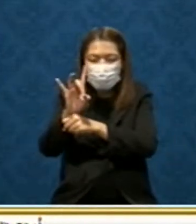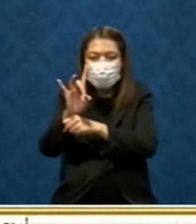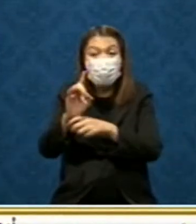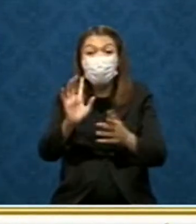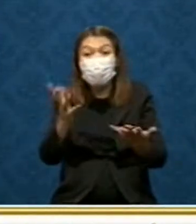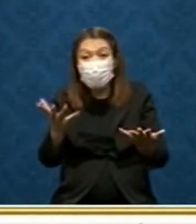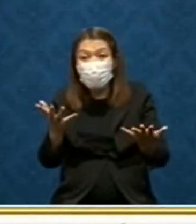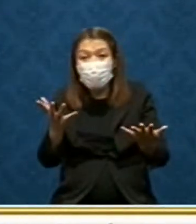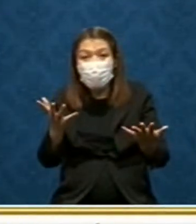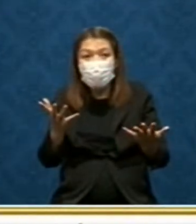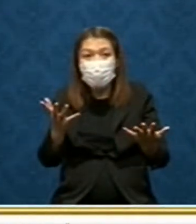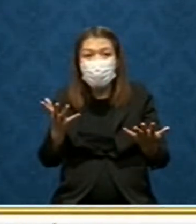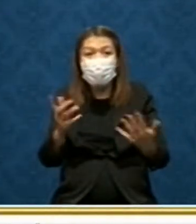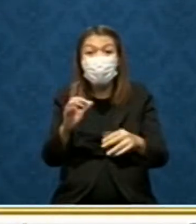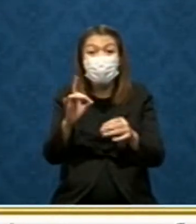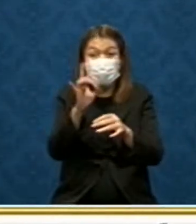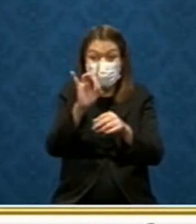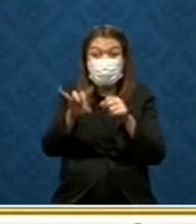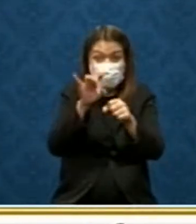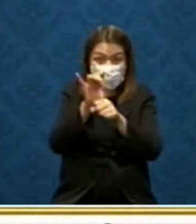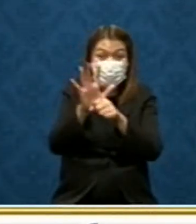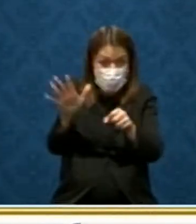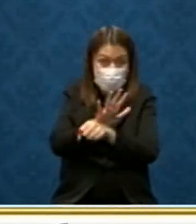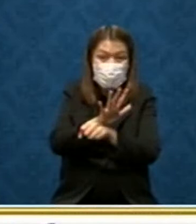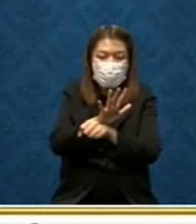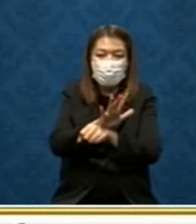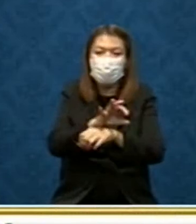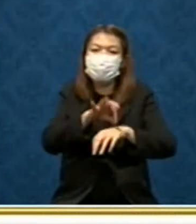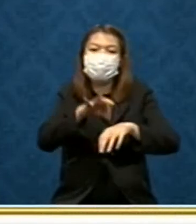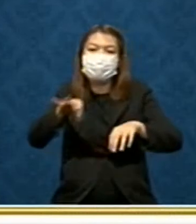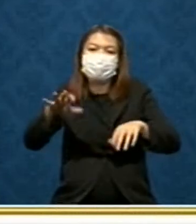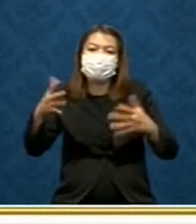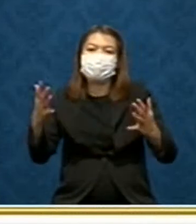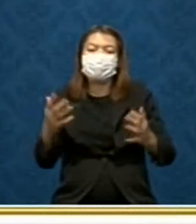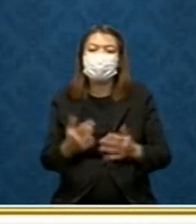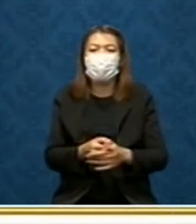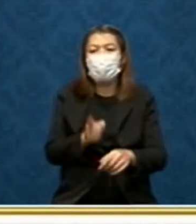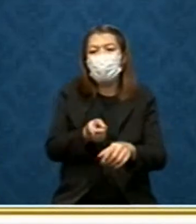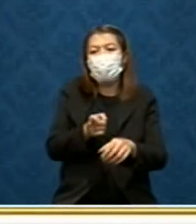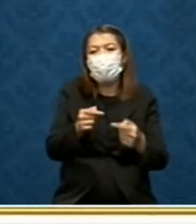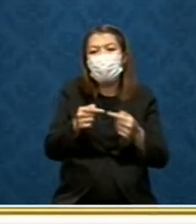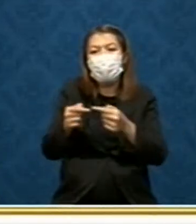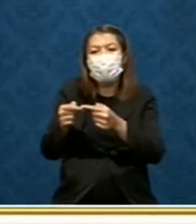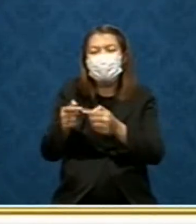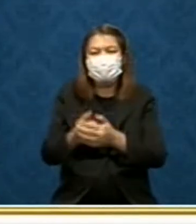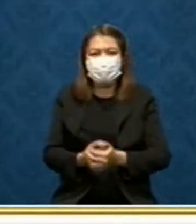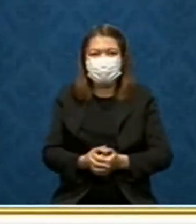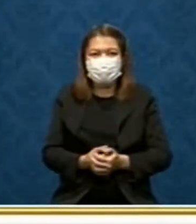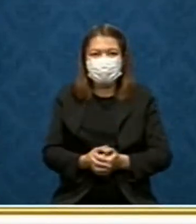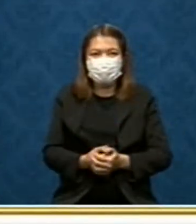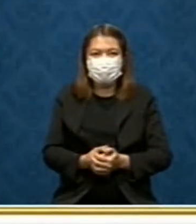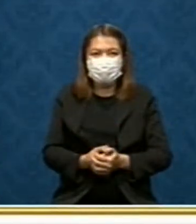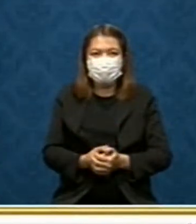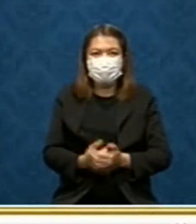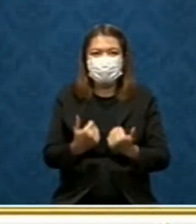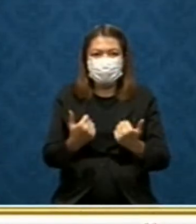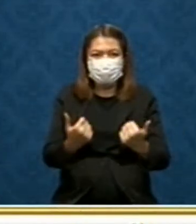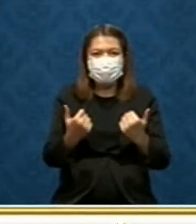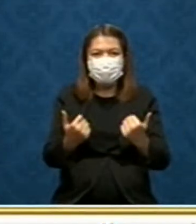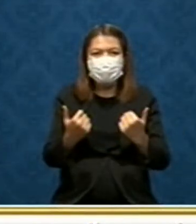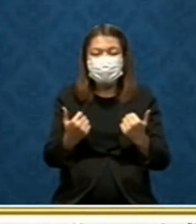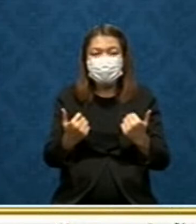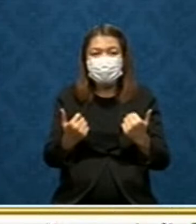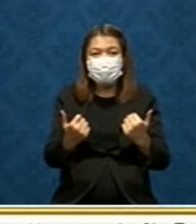8 แลวเอไต่อ ครบ 8 แล้วไม่ออก อยู่ต่อแล้วัี้ก็